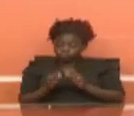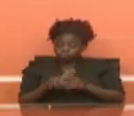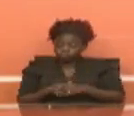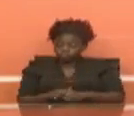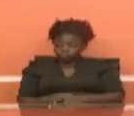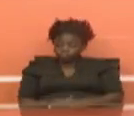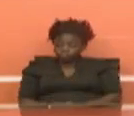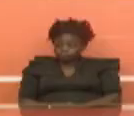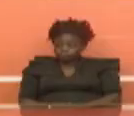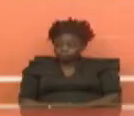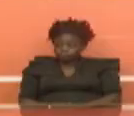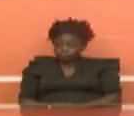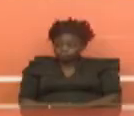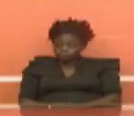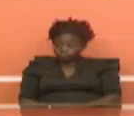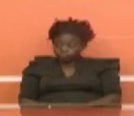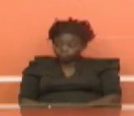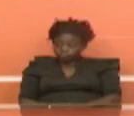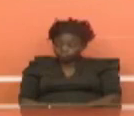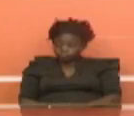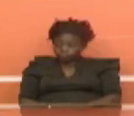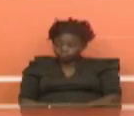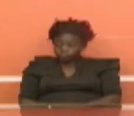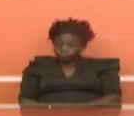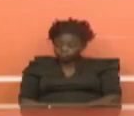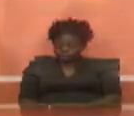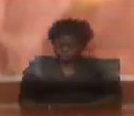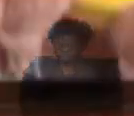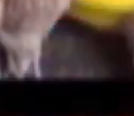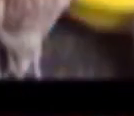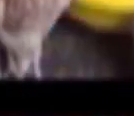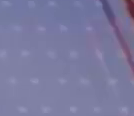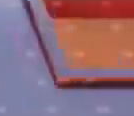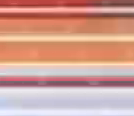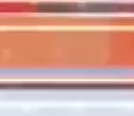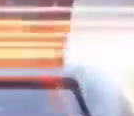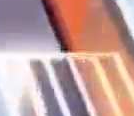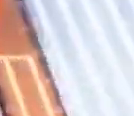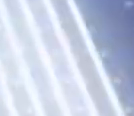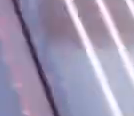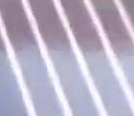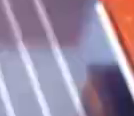TV. Ensigo mu gataliiko nfuufu.